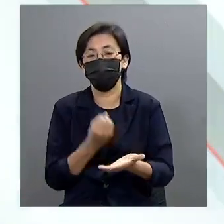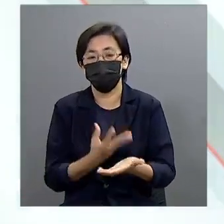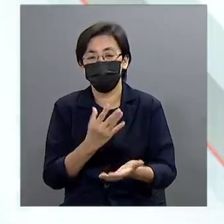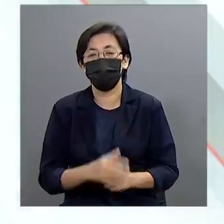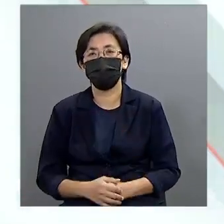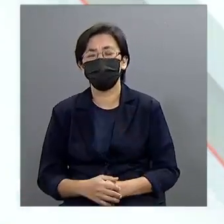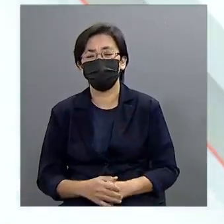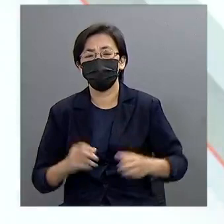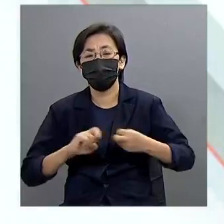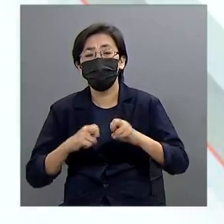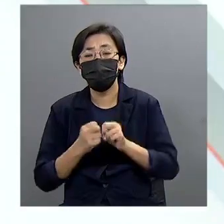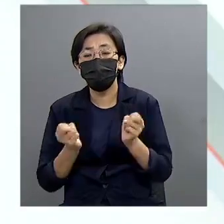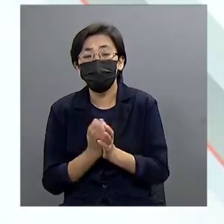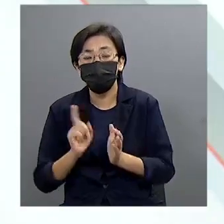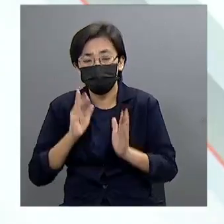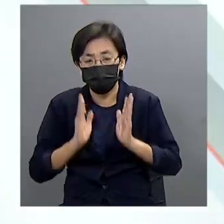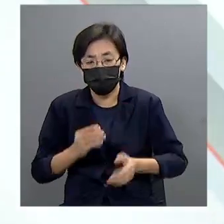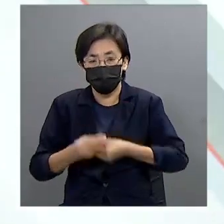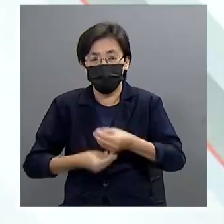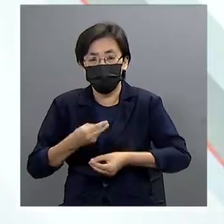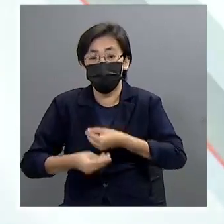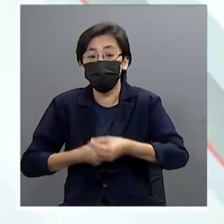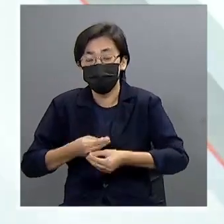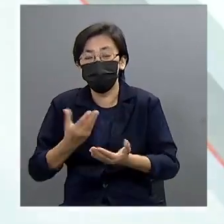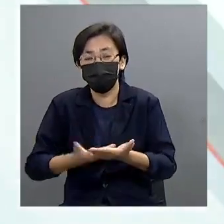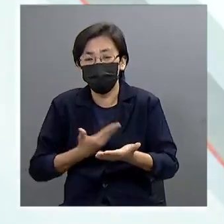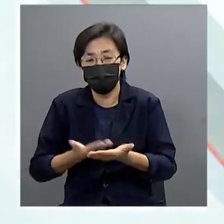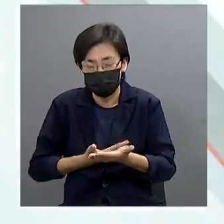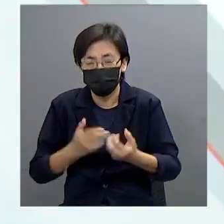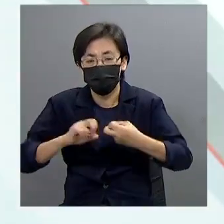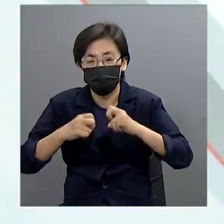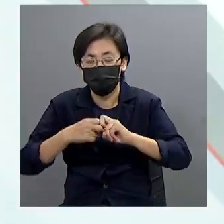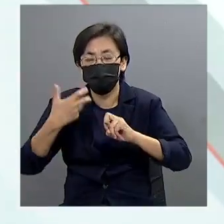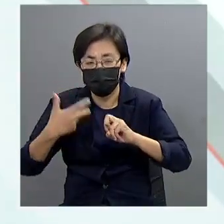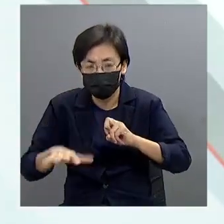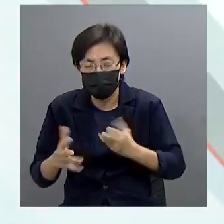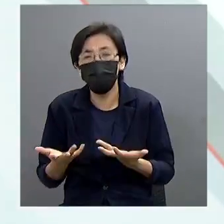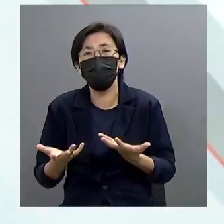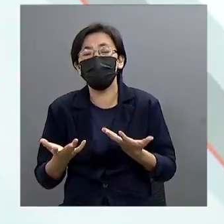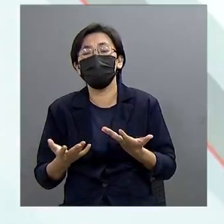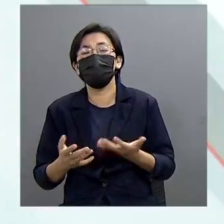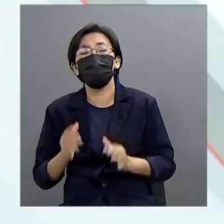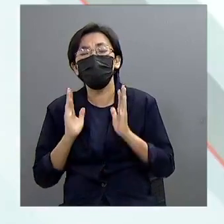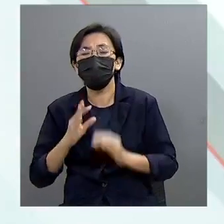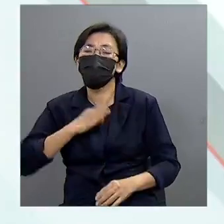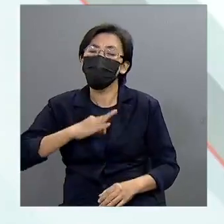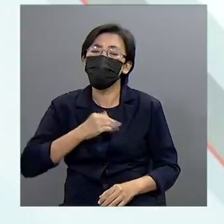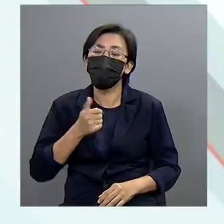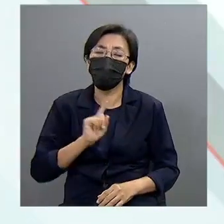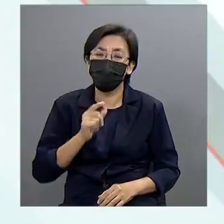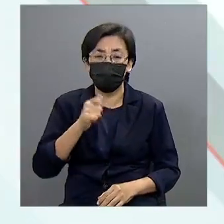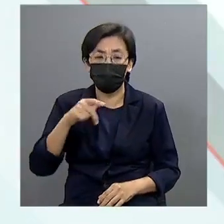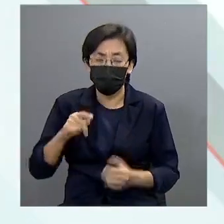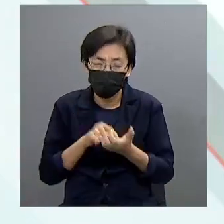อกจากตัวของผู้ค้ารายย่อยแล้วเนี่ยก็มีการพูดถึงเหมือนกันว่าเพิ่มความสะดวกสบายขึ้นซื้อผ่านแอปแต่ว่